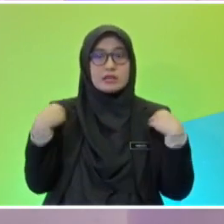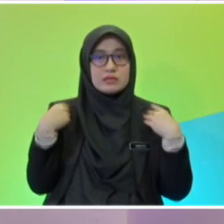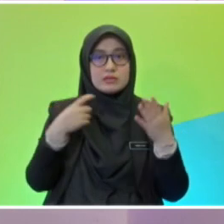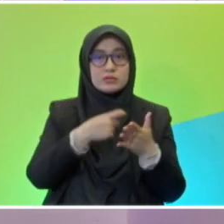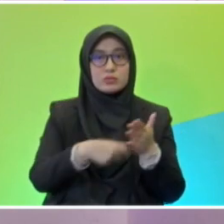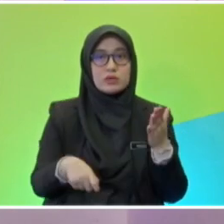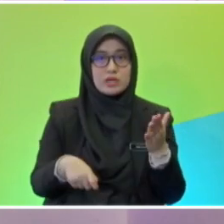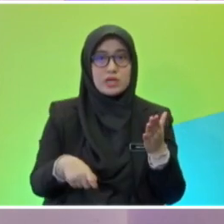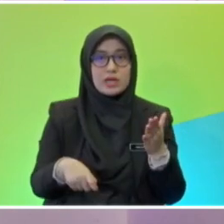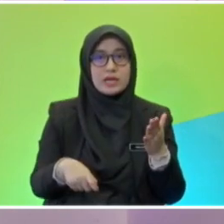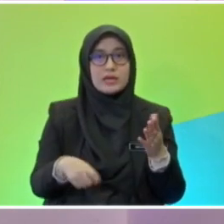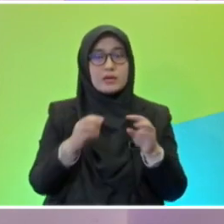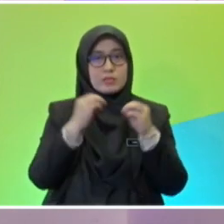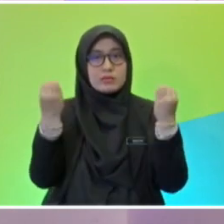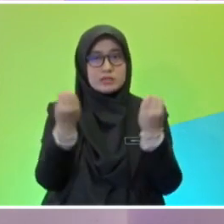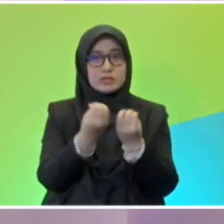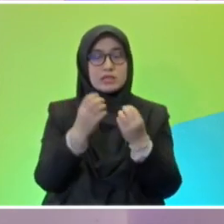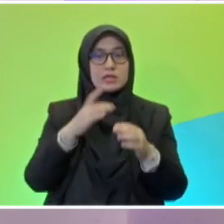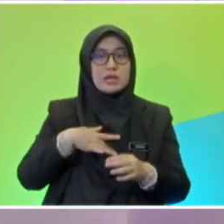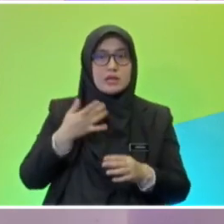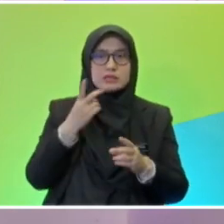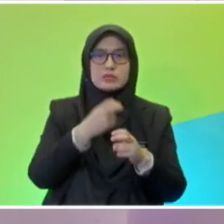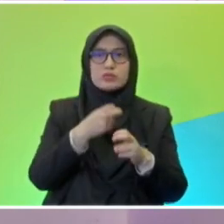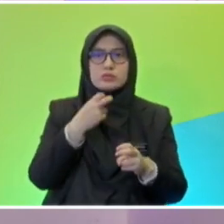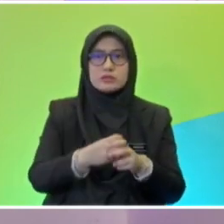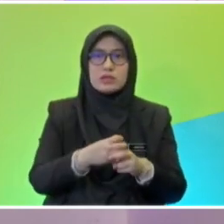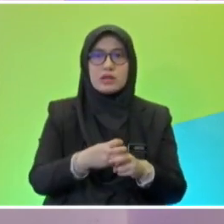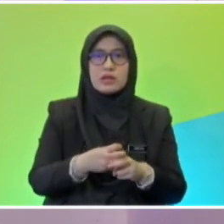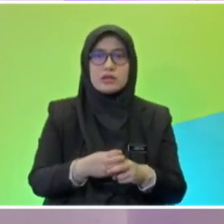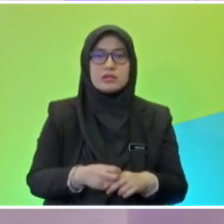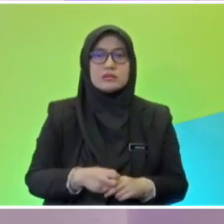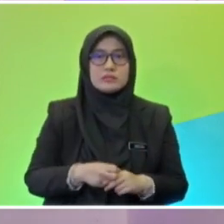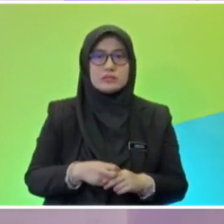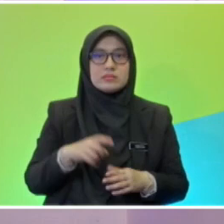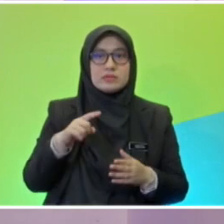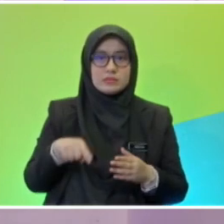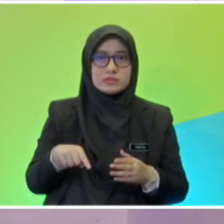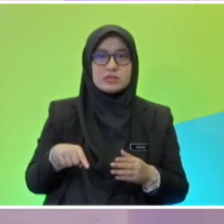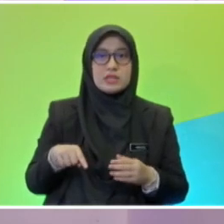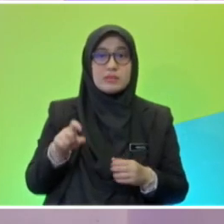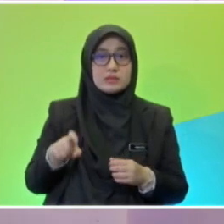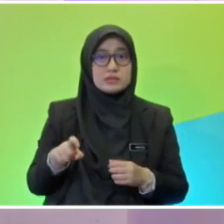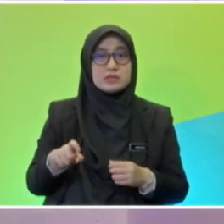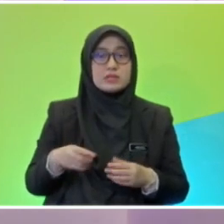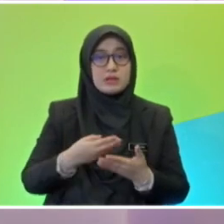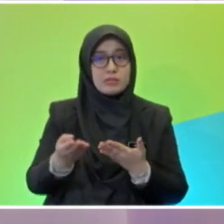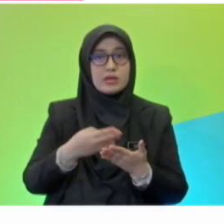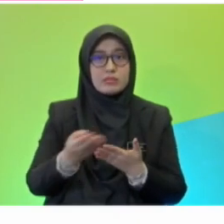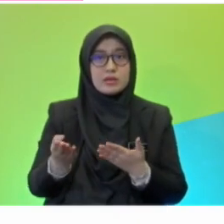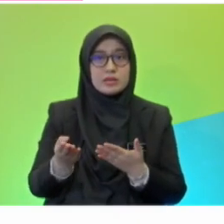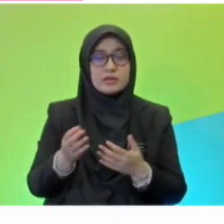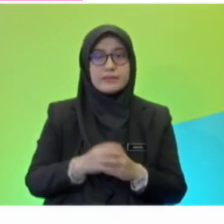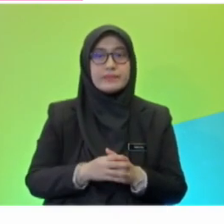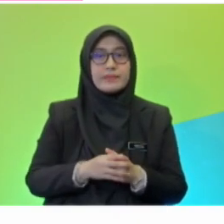rakyat baik dan ini saya cari tidak langsung bercanda dengan nilai dan norma